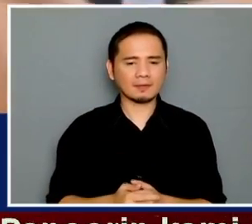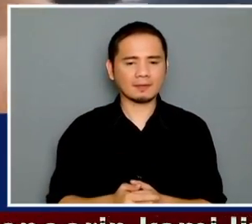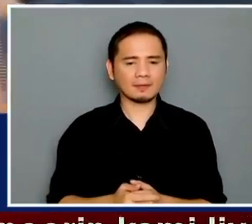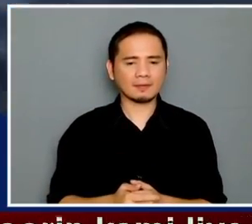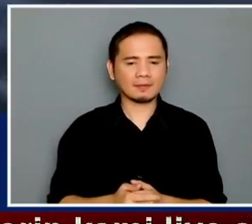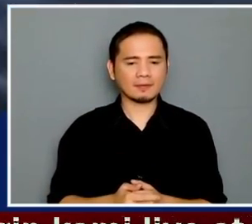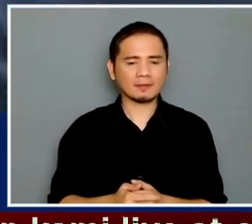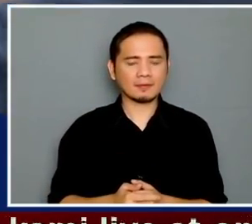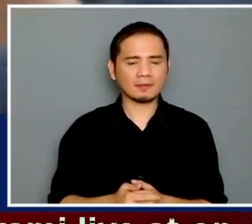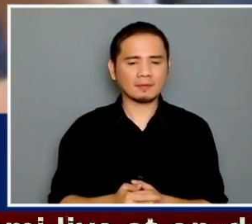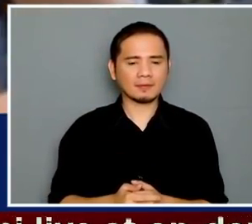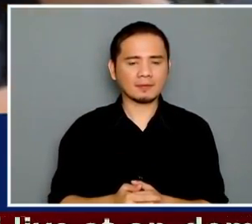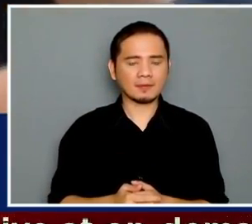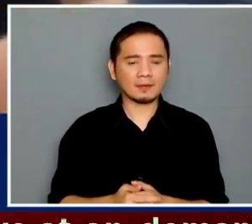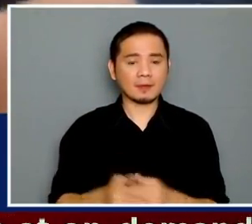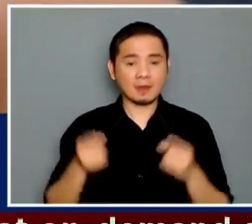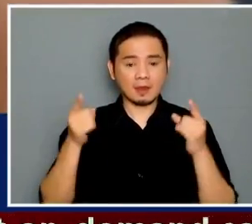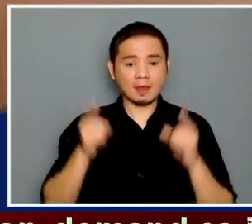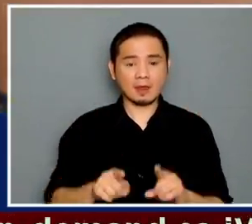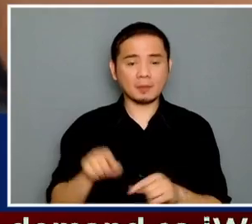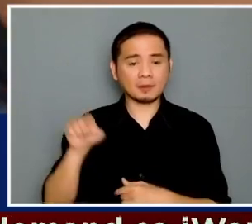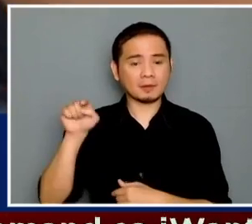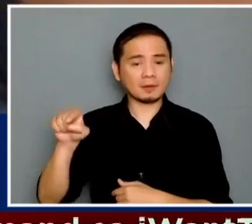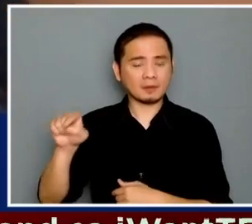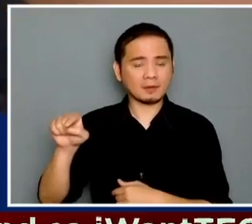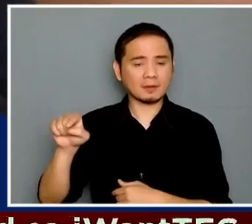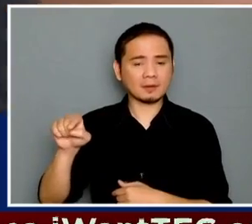gate, dito bababa yung mga